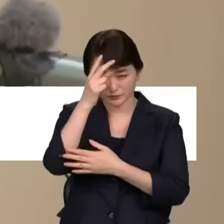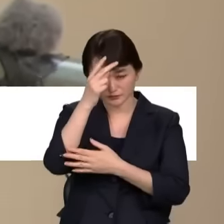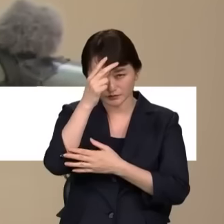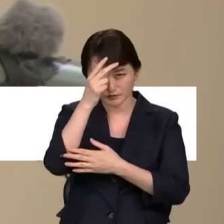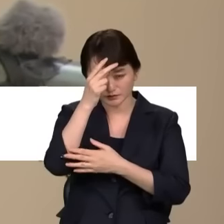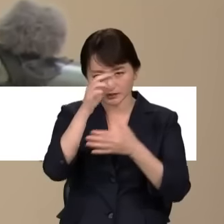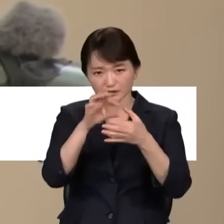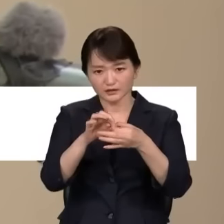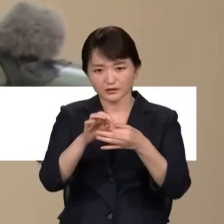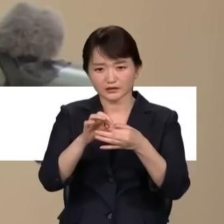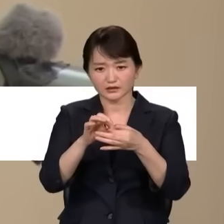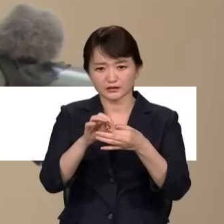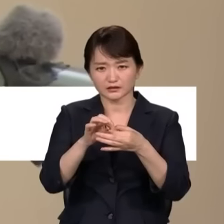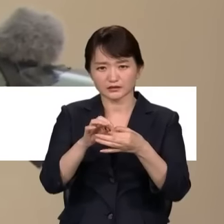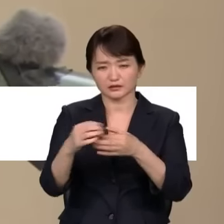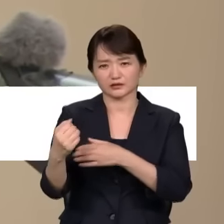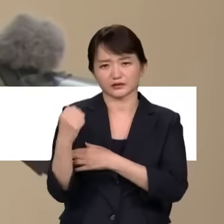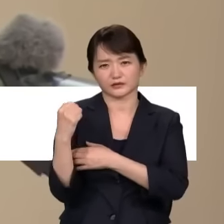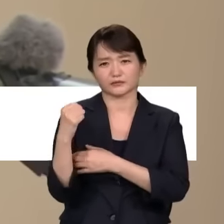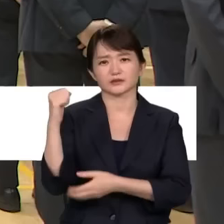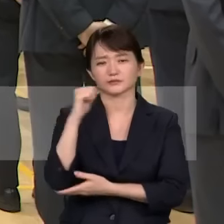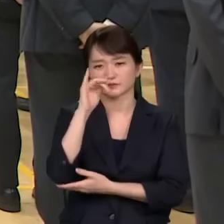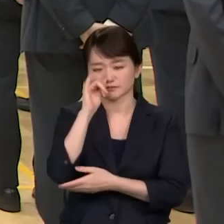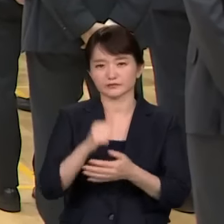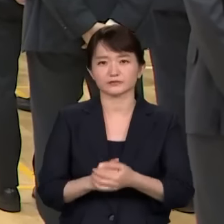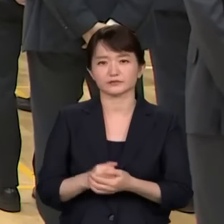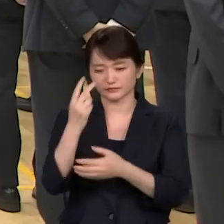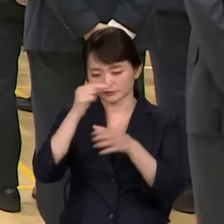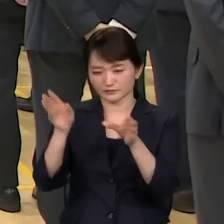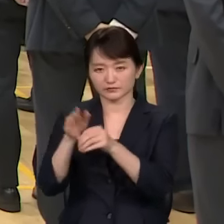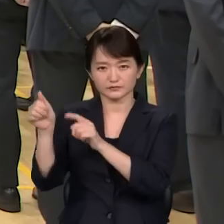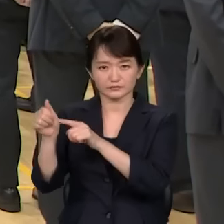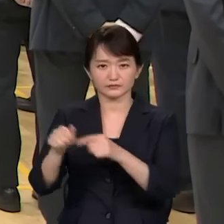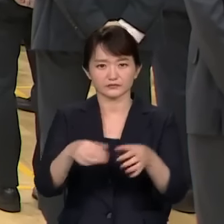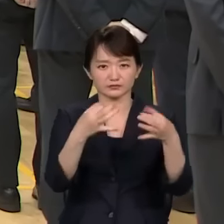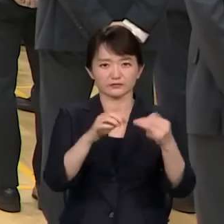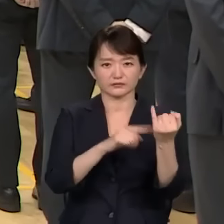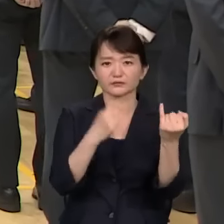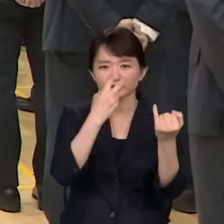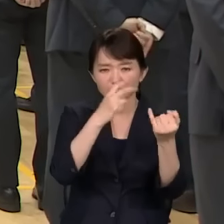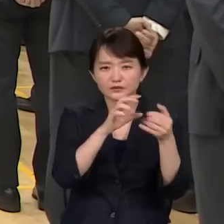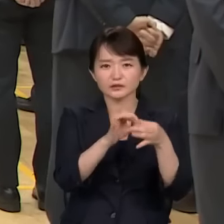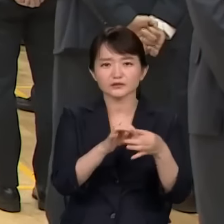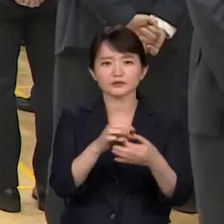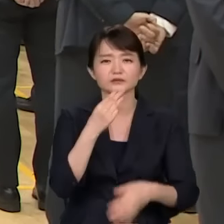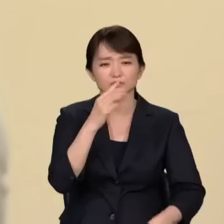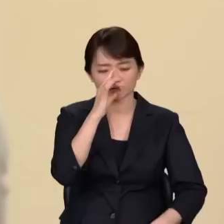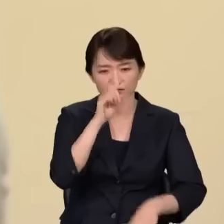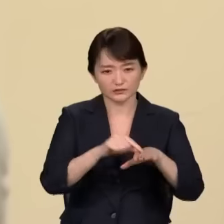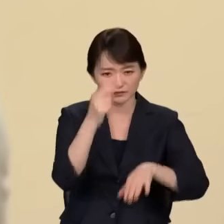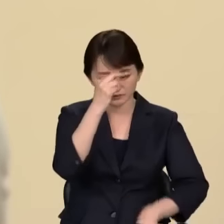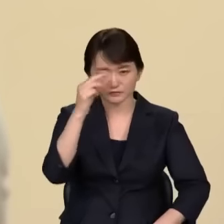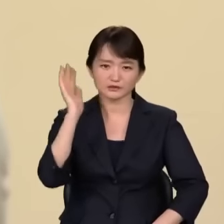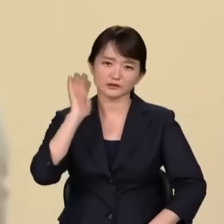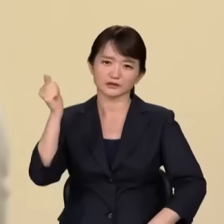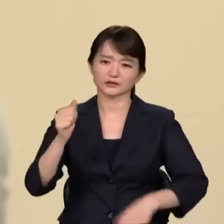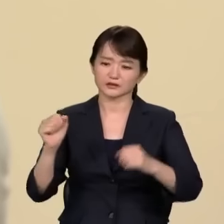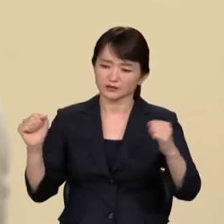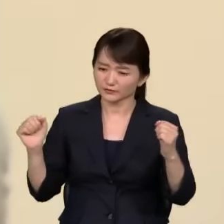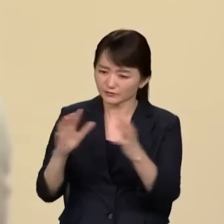결과를 가져올 수 있기 때문인데요. 이원석 검찰총장이 김 여사 수사를 놓고 이 서울중앙지검 그리고 대통령실과